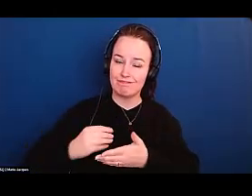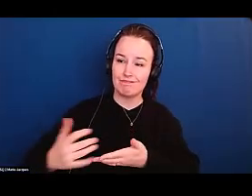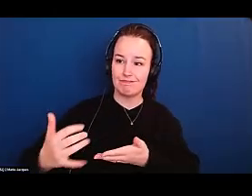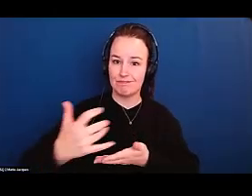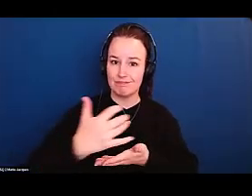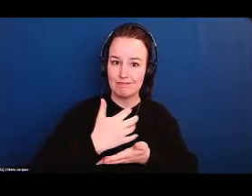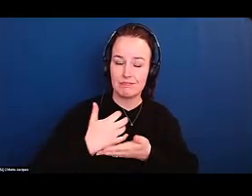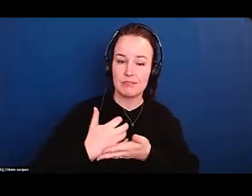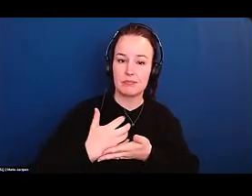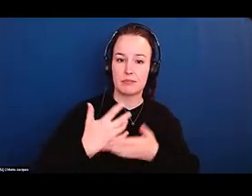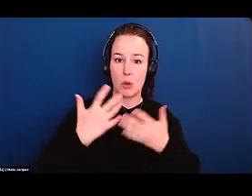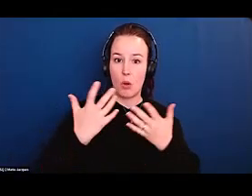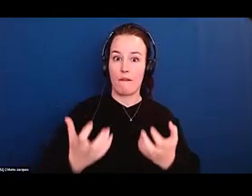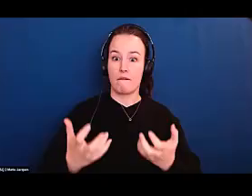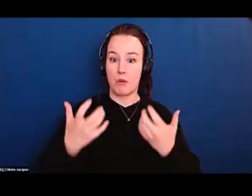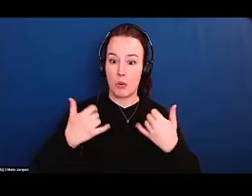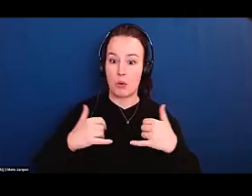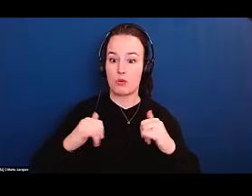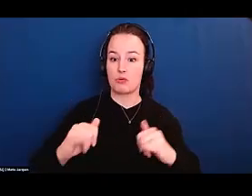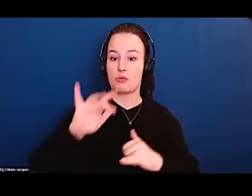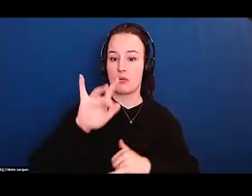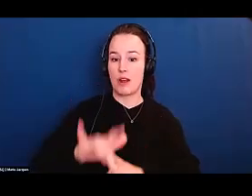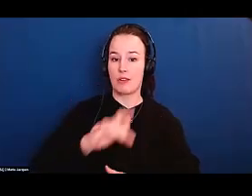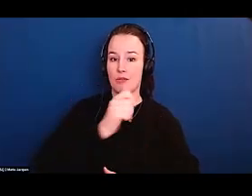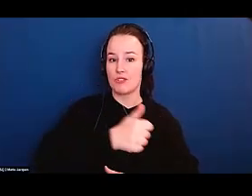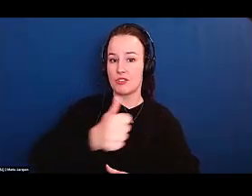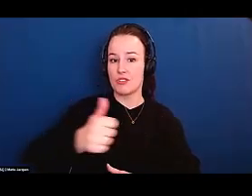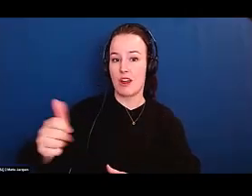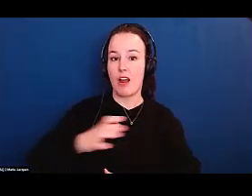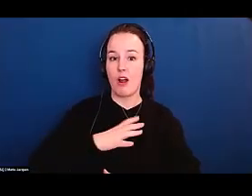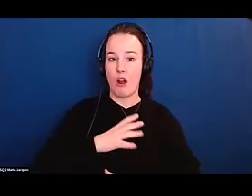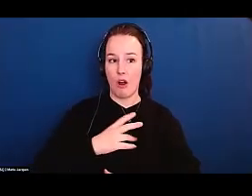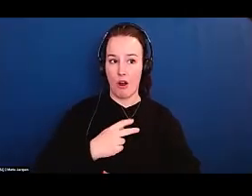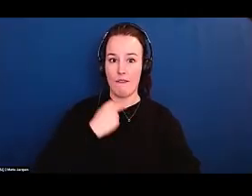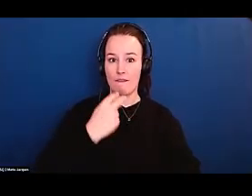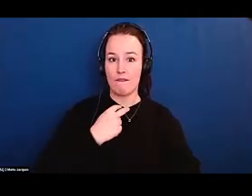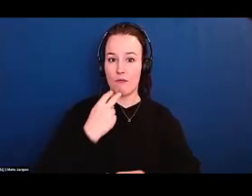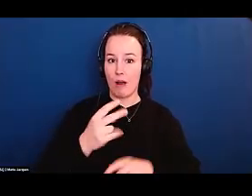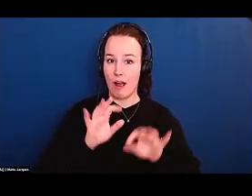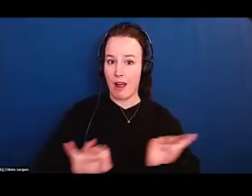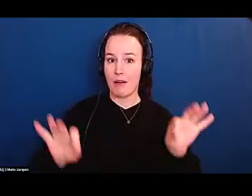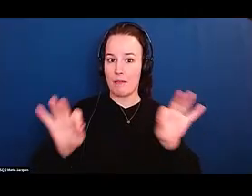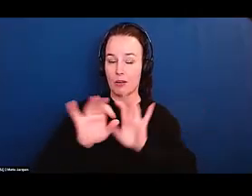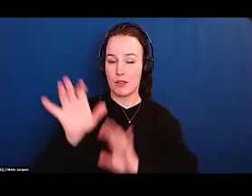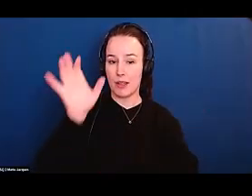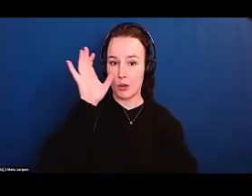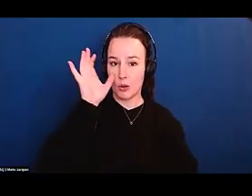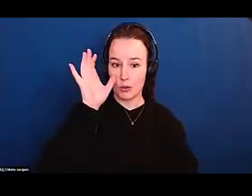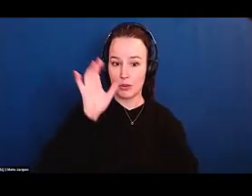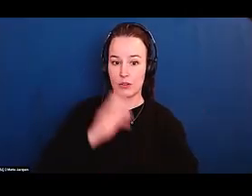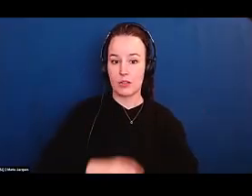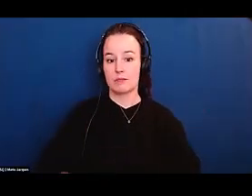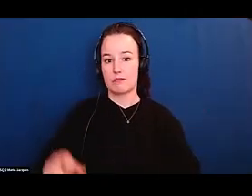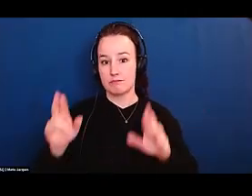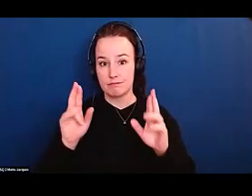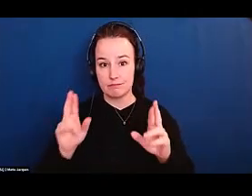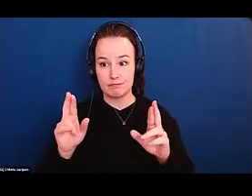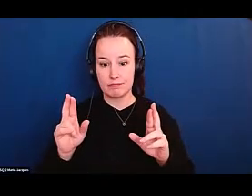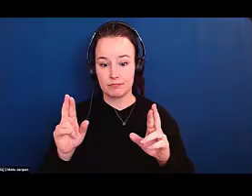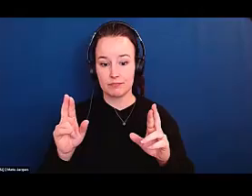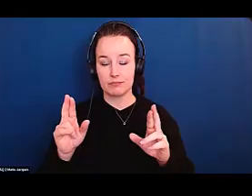continuer à faire le travail que vous faites. Tout le monde a une voix Donc, je vous